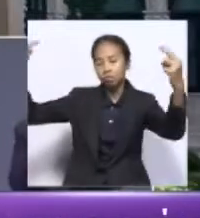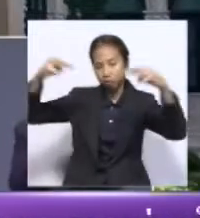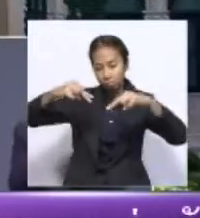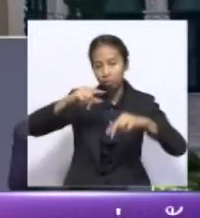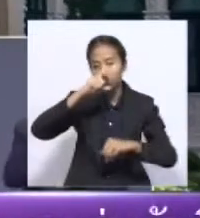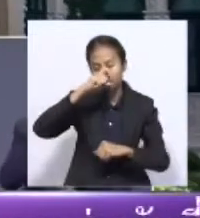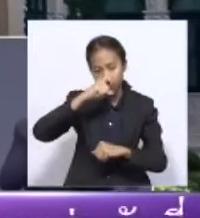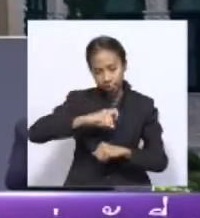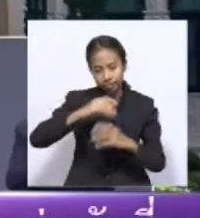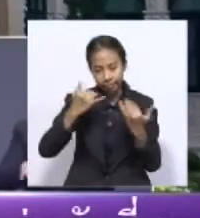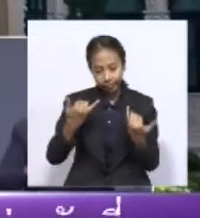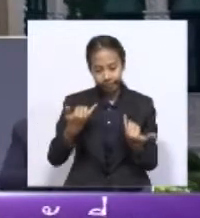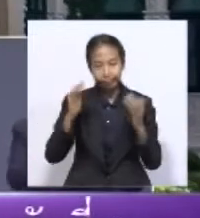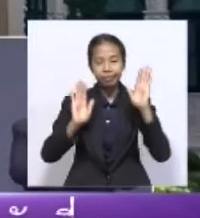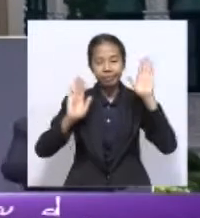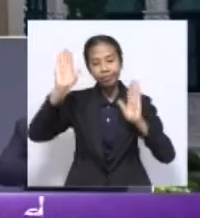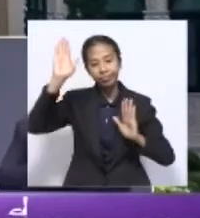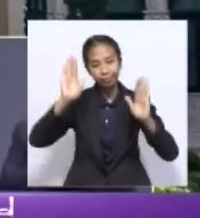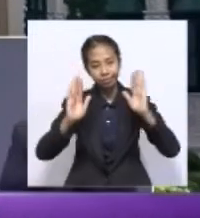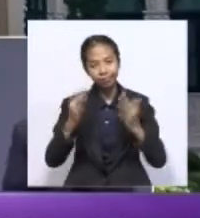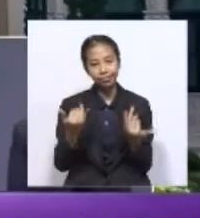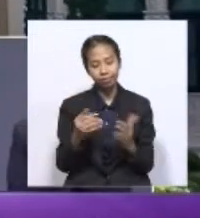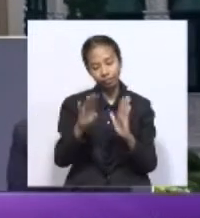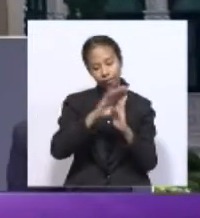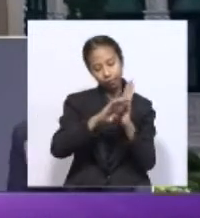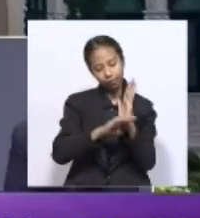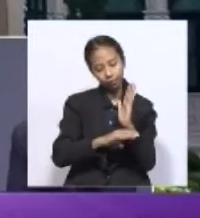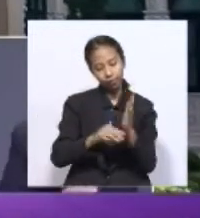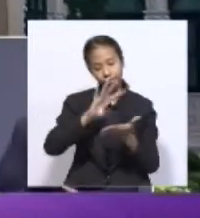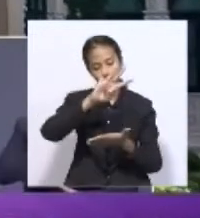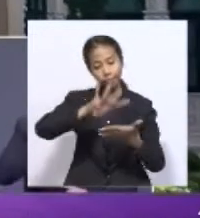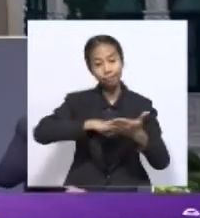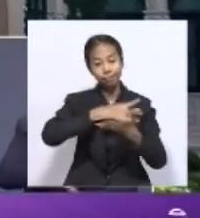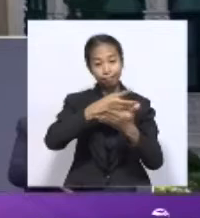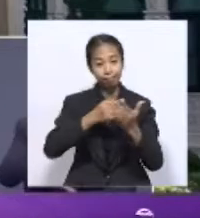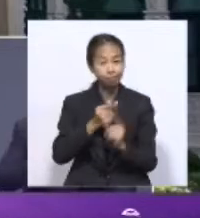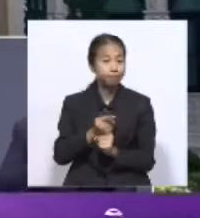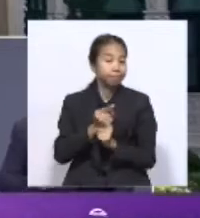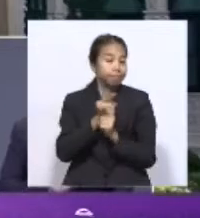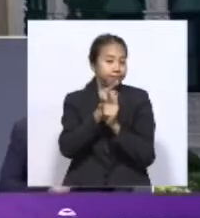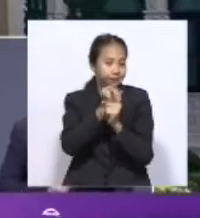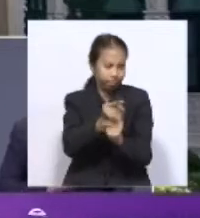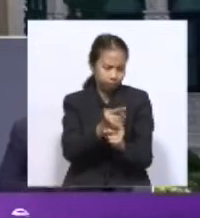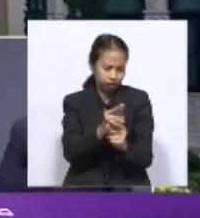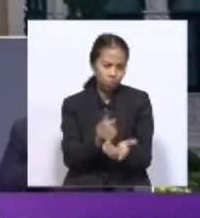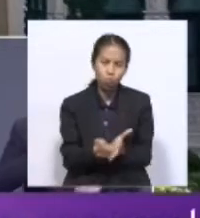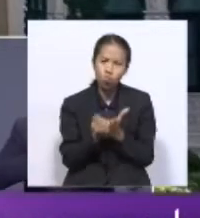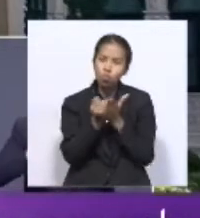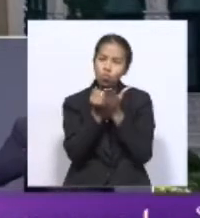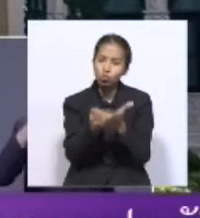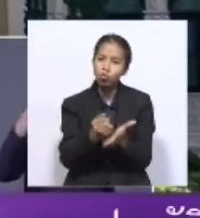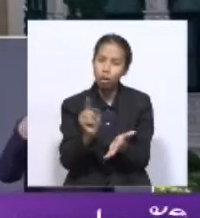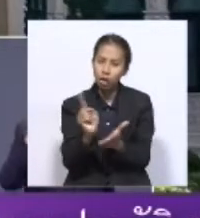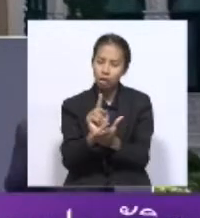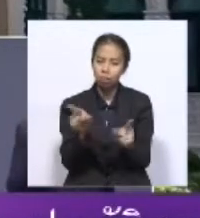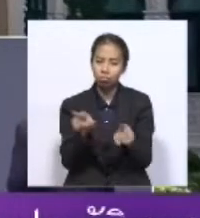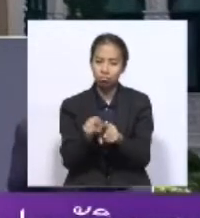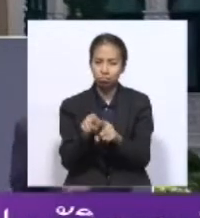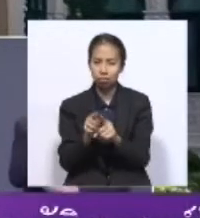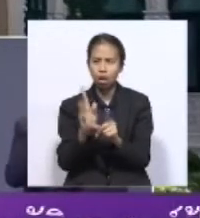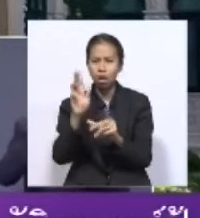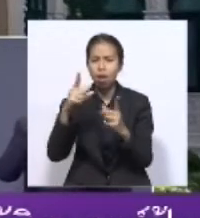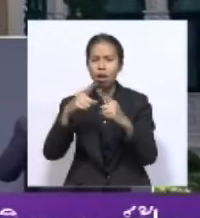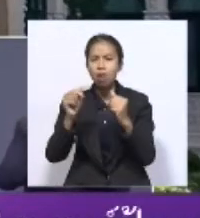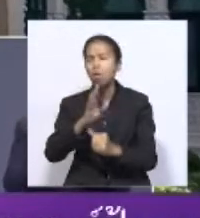ประชาธิปไตยก็เดินไปตามกระบวนการก็ขอให้ช่วยกันลดความสับสนวุ่นวายบิดเบือนโจมตีในสิ่งที่ไม่